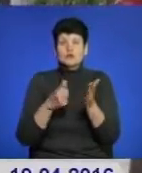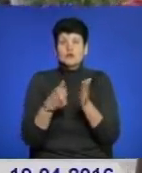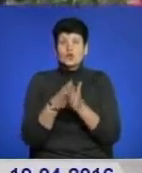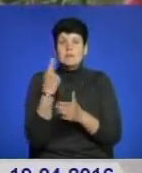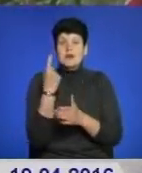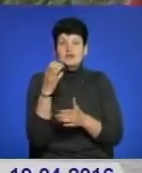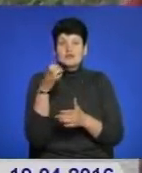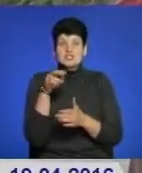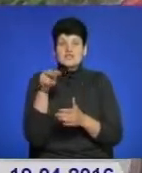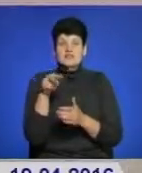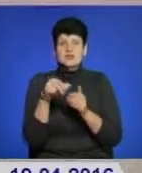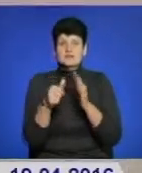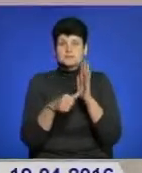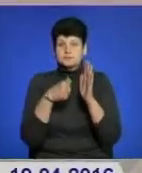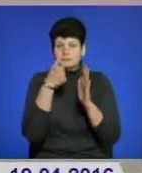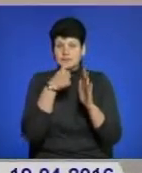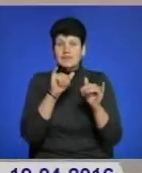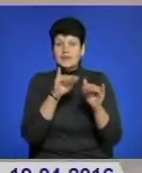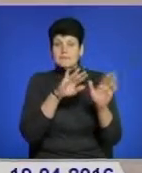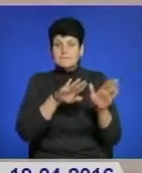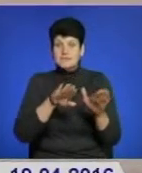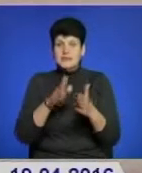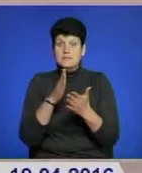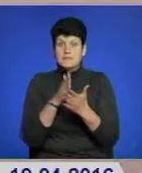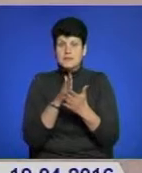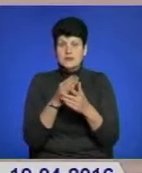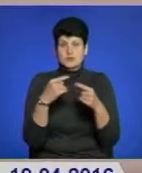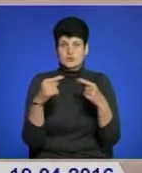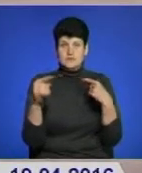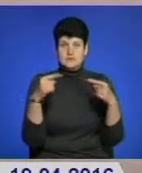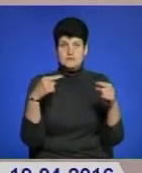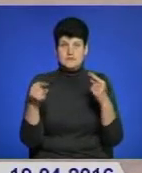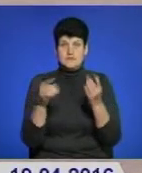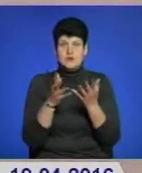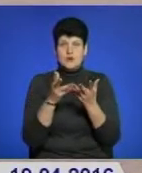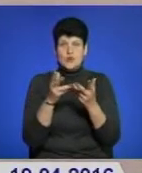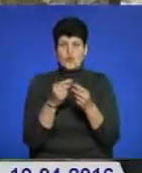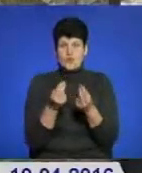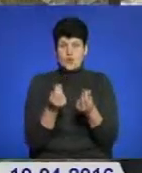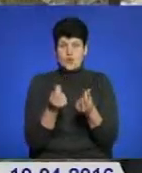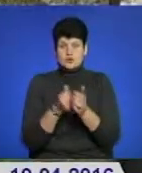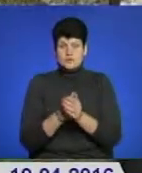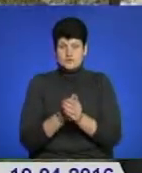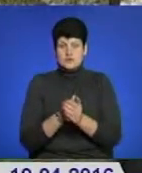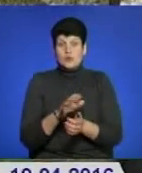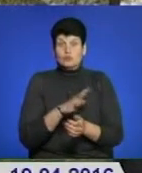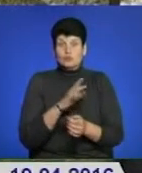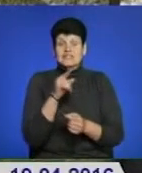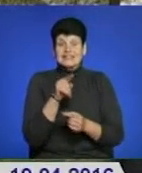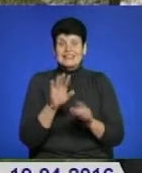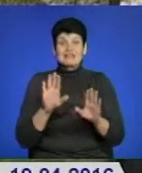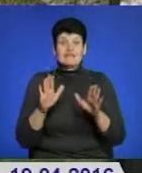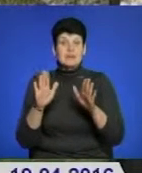січня 2016 року і після, мають розбіжності у нарахуванні грошей. Були такі випадки, що